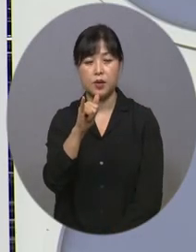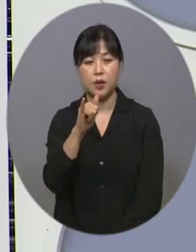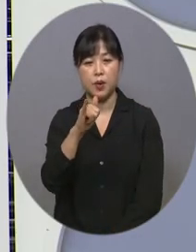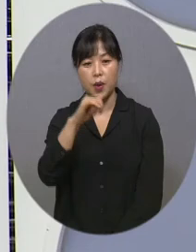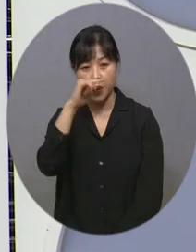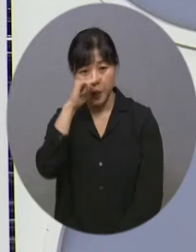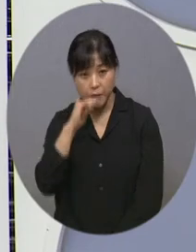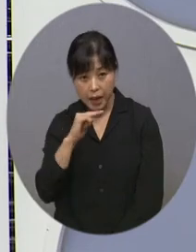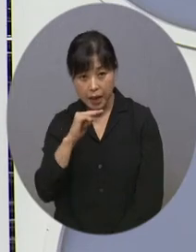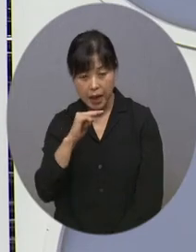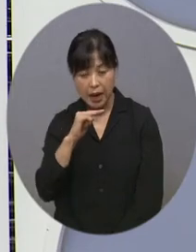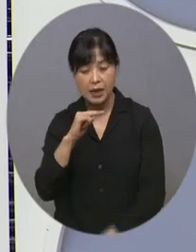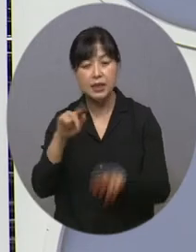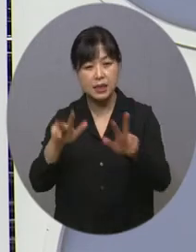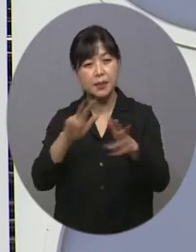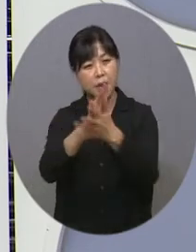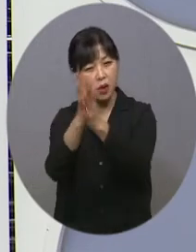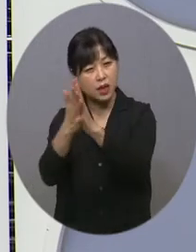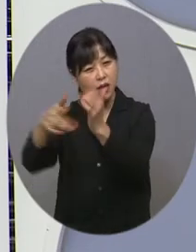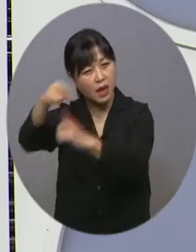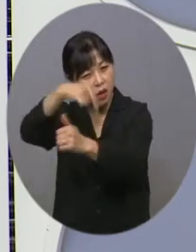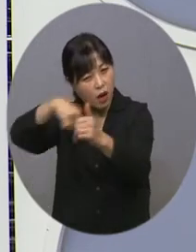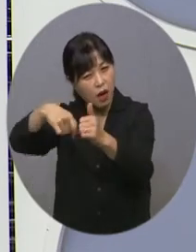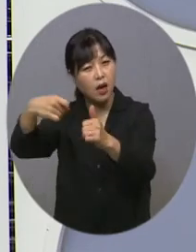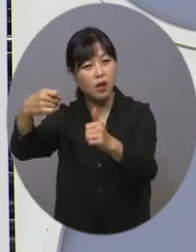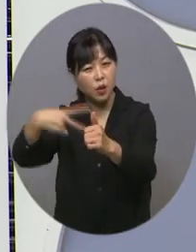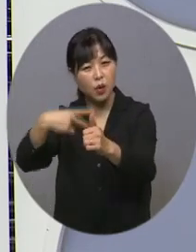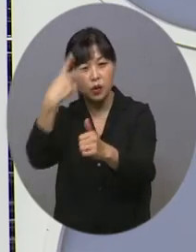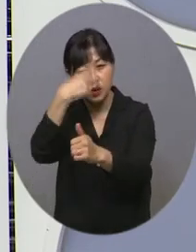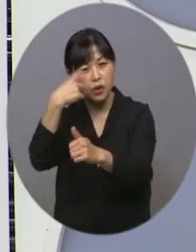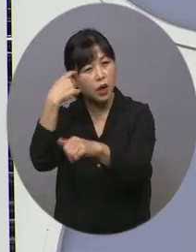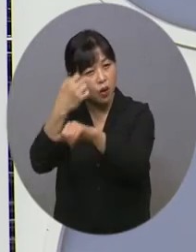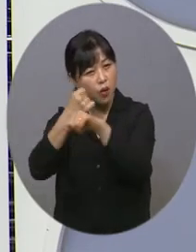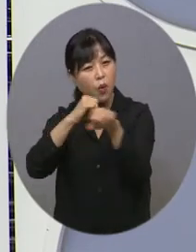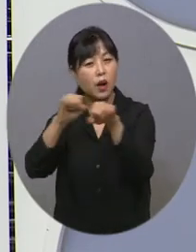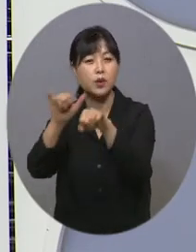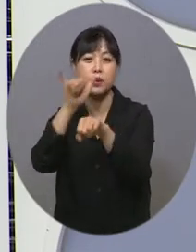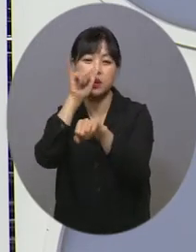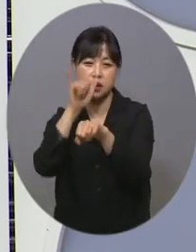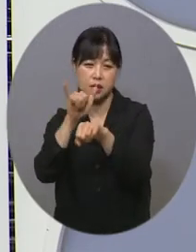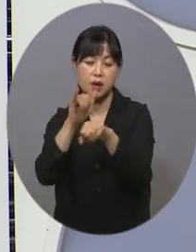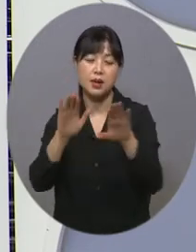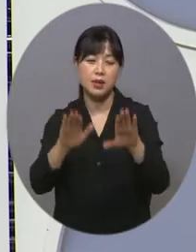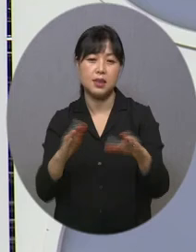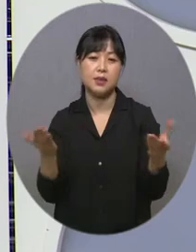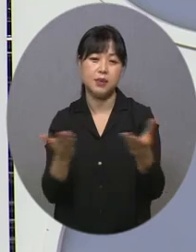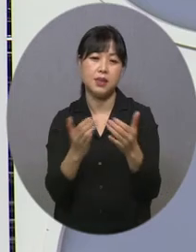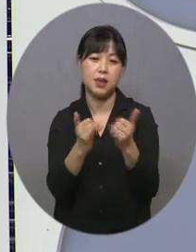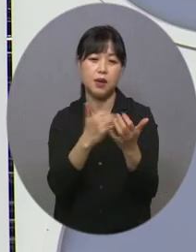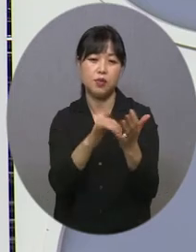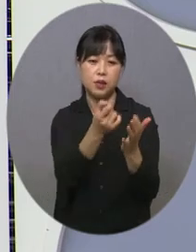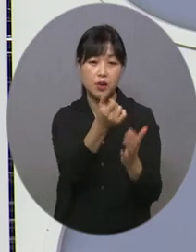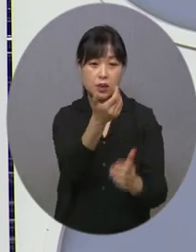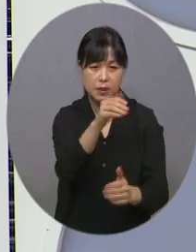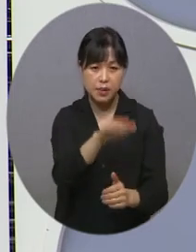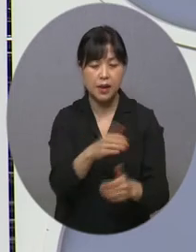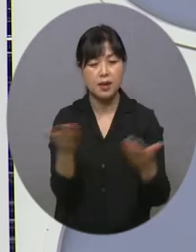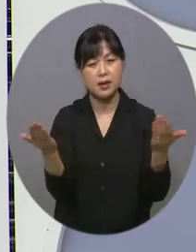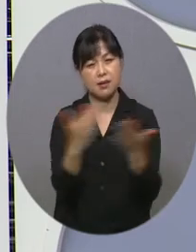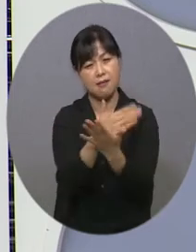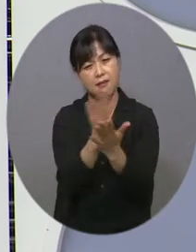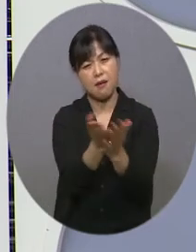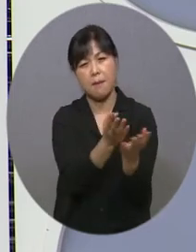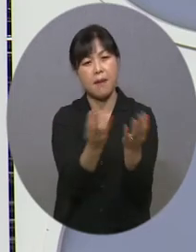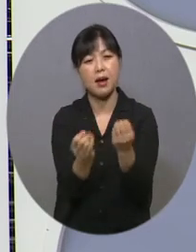조사 연구 활동도 하고 그러기 때문에 비록 아직 저기 직원 숫자는 적지만 하는 일이 상당히 범위가 넓고